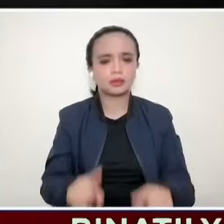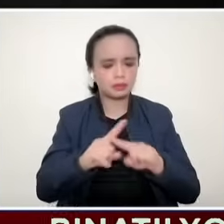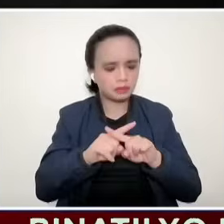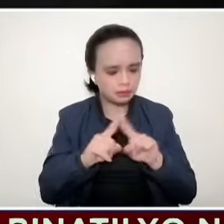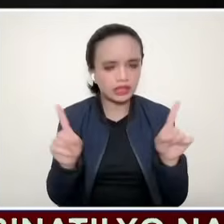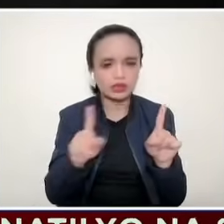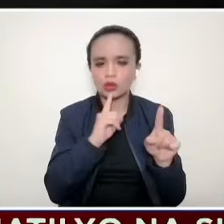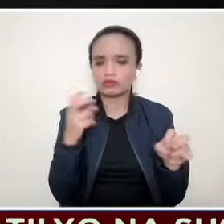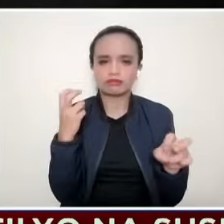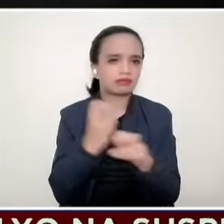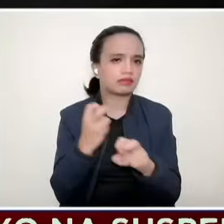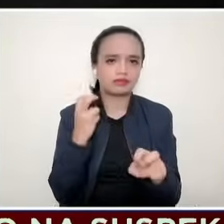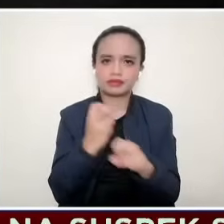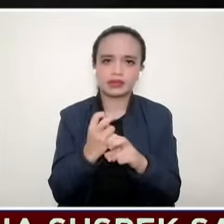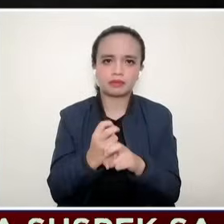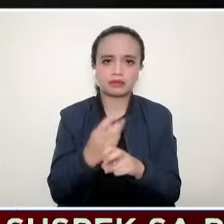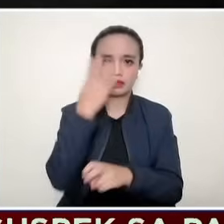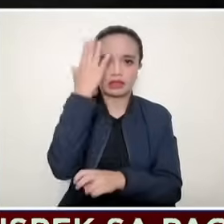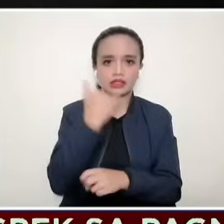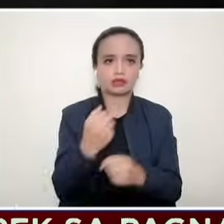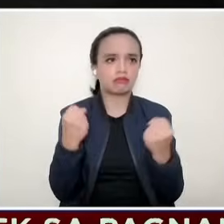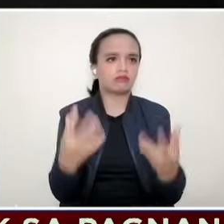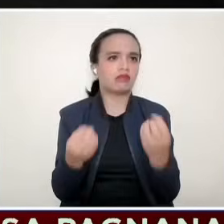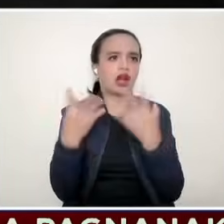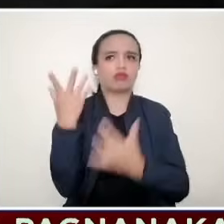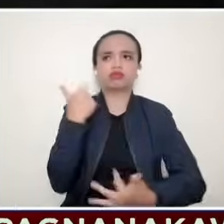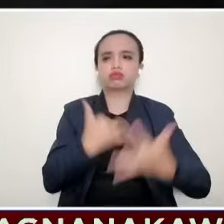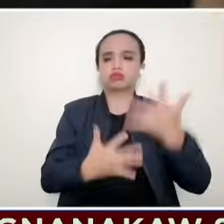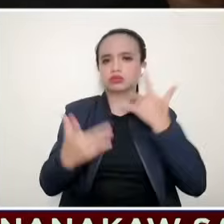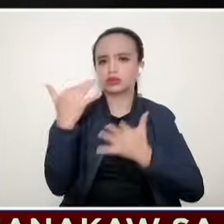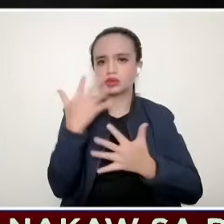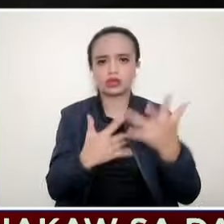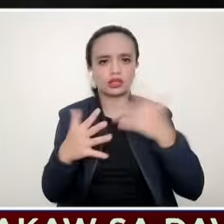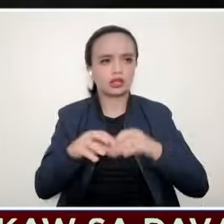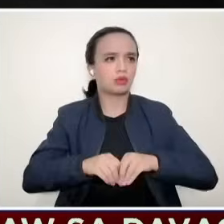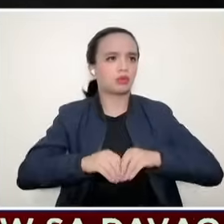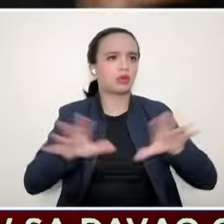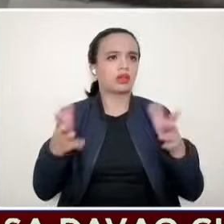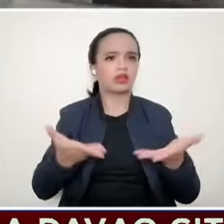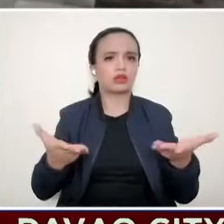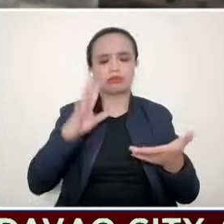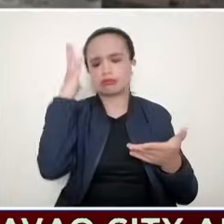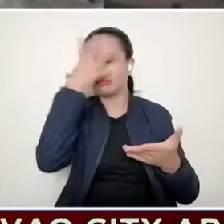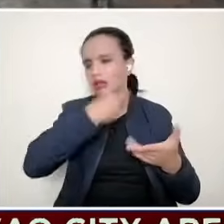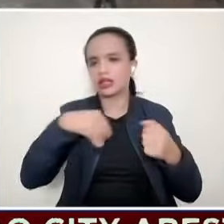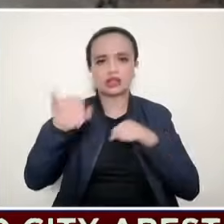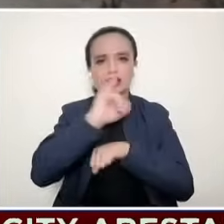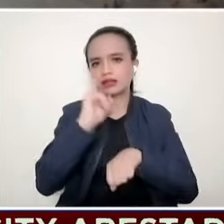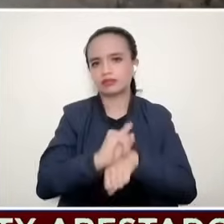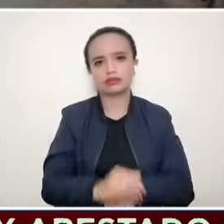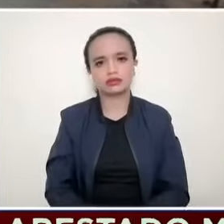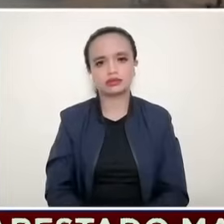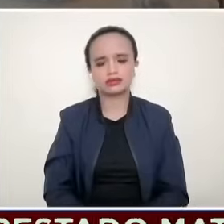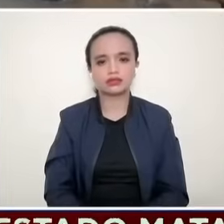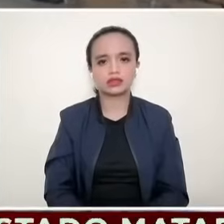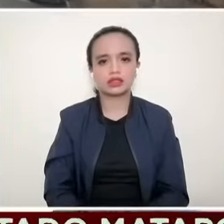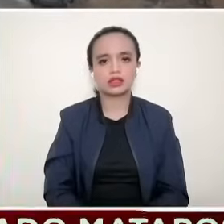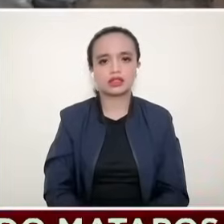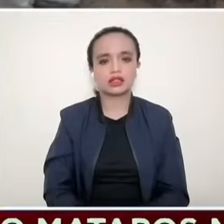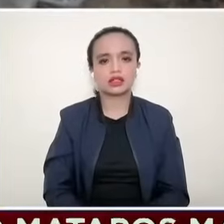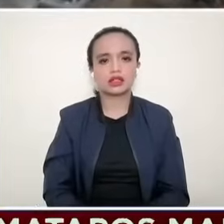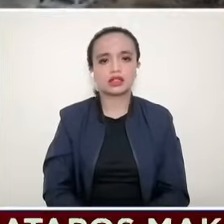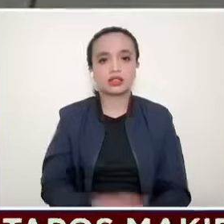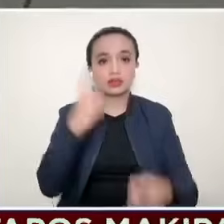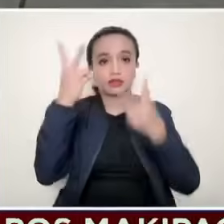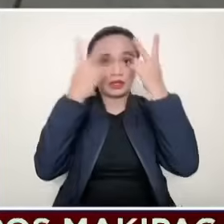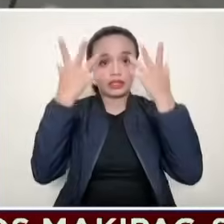the fact that there were multiple fires across this beautiful island at the same time. Isinara muna sa mga bisita ang mga hotel